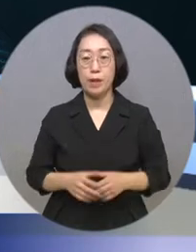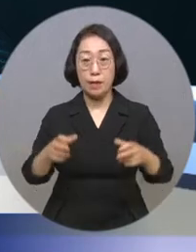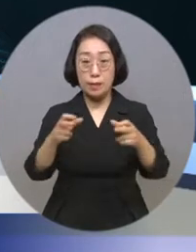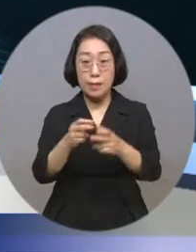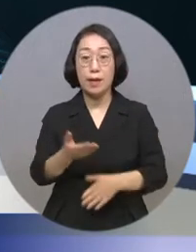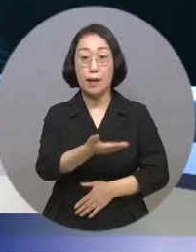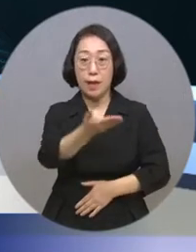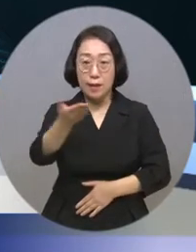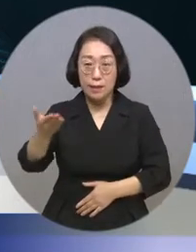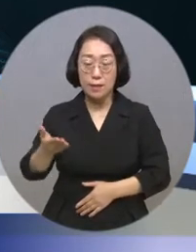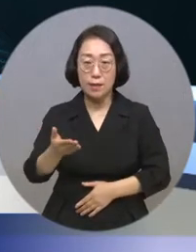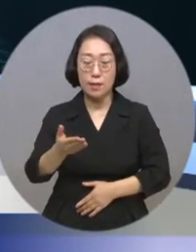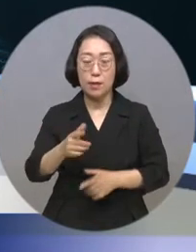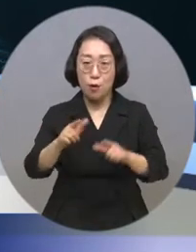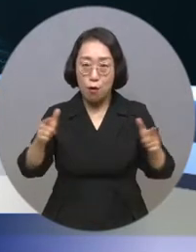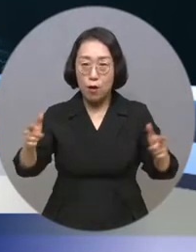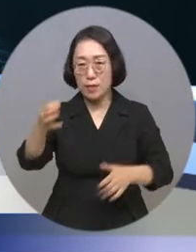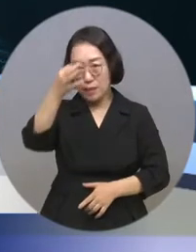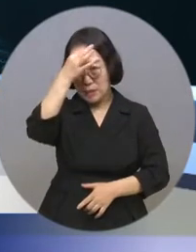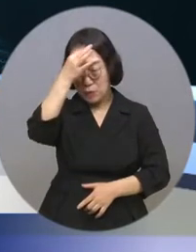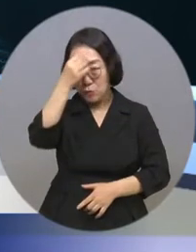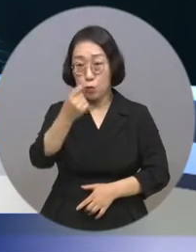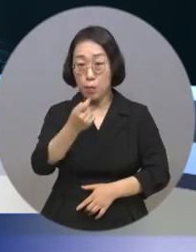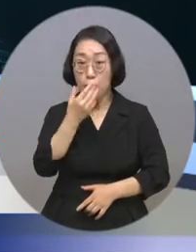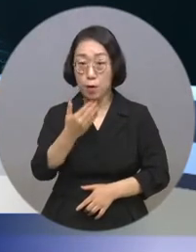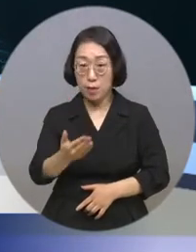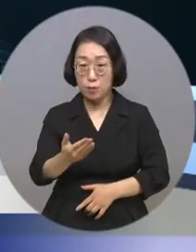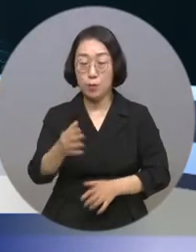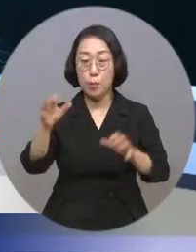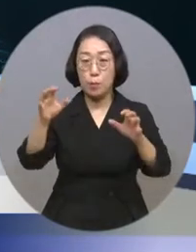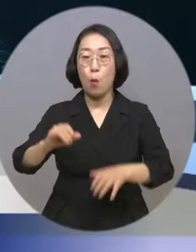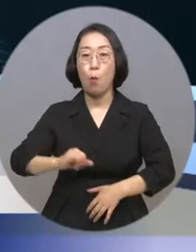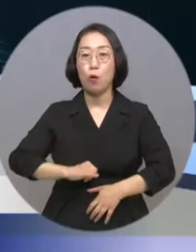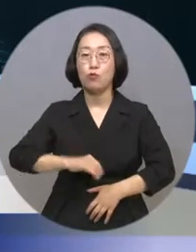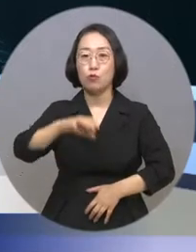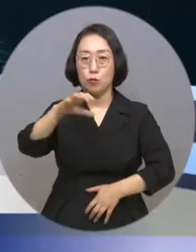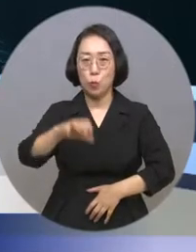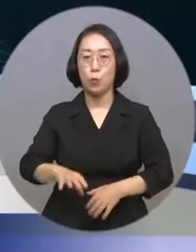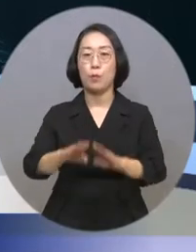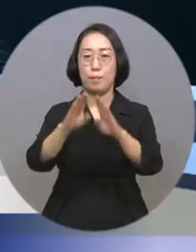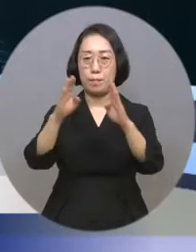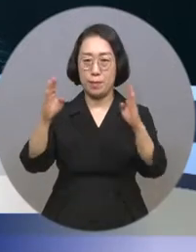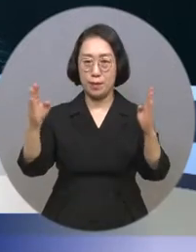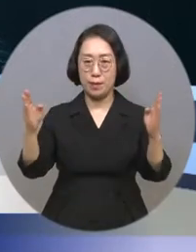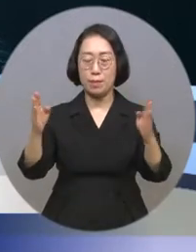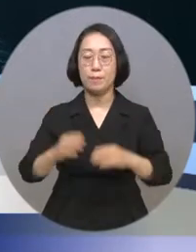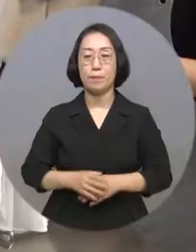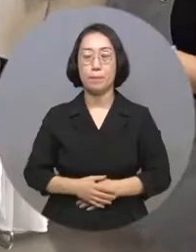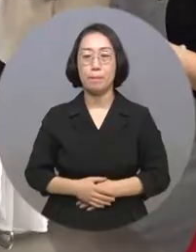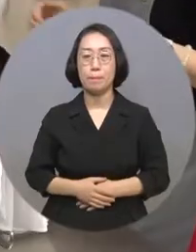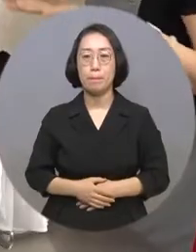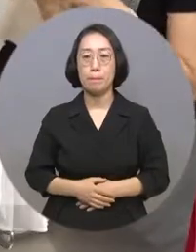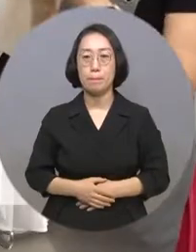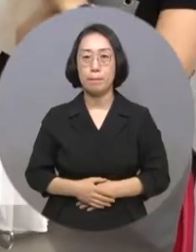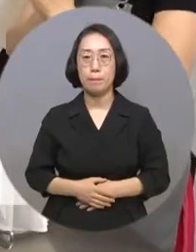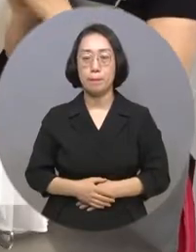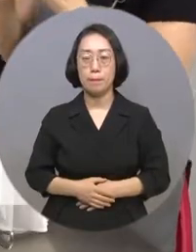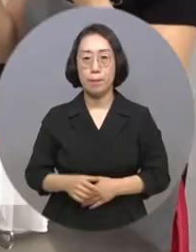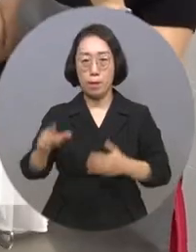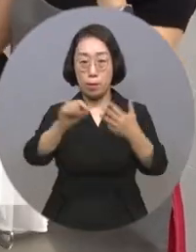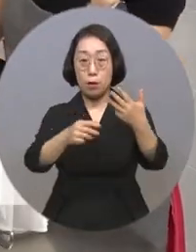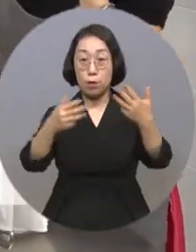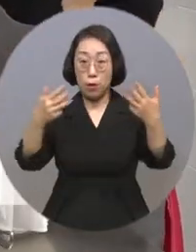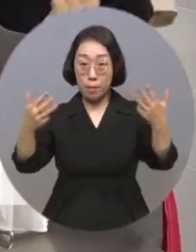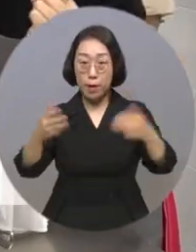장애인들이 다양한 분야의 전문 기술을 배울 수 있는 시간이 강원도 원주시에 마련됐습니다. 지난 8일